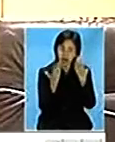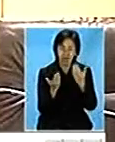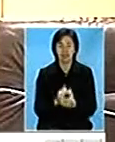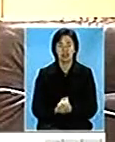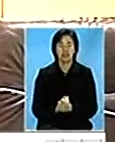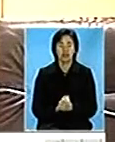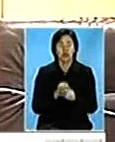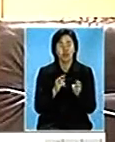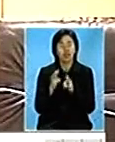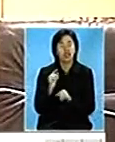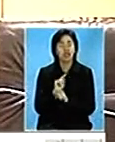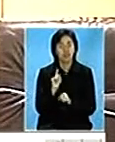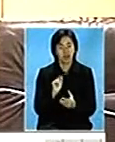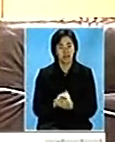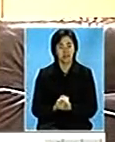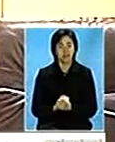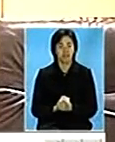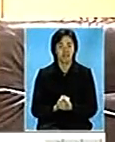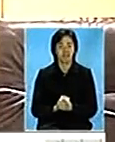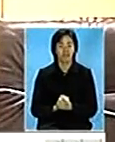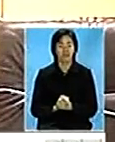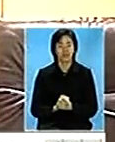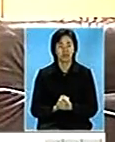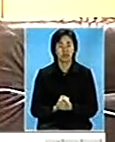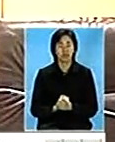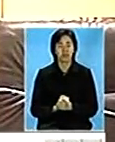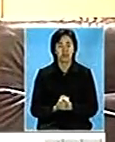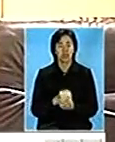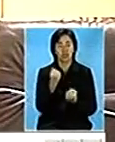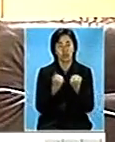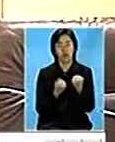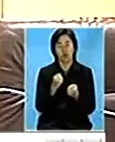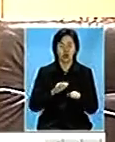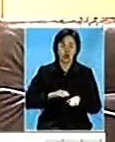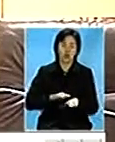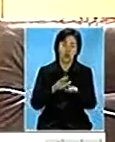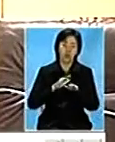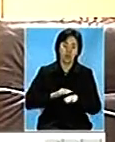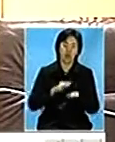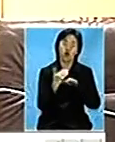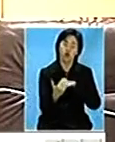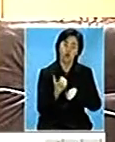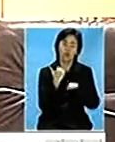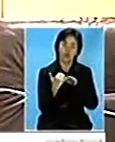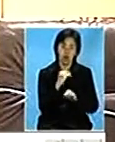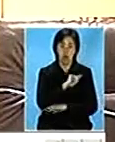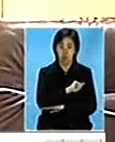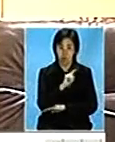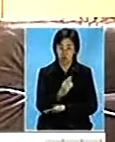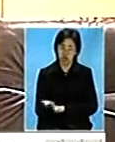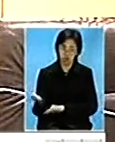มีเกณฑ์ว่าจะต้องมีรถยนต์ใช้ผ่านเส้นทางนั้น 6,000 คันต่